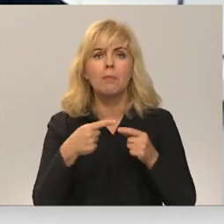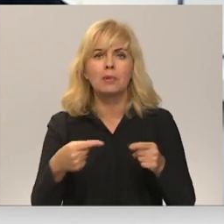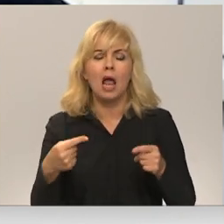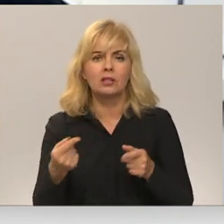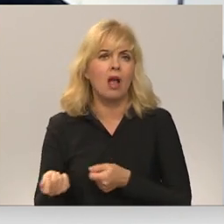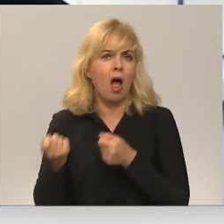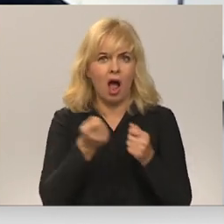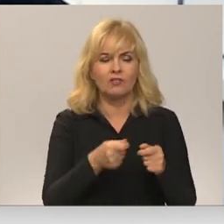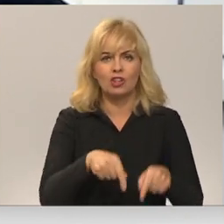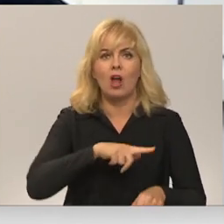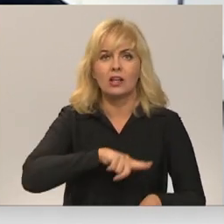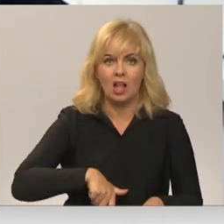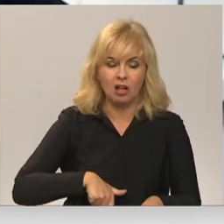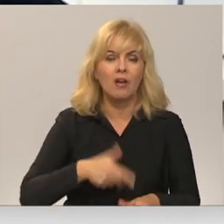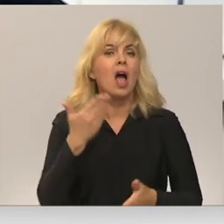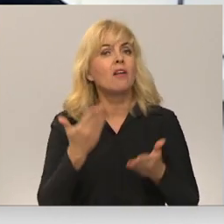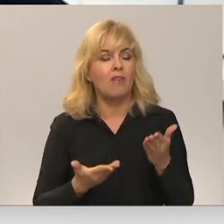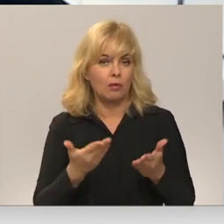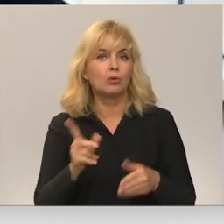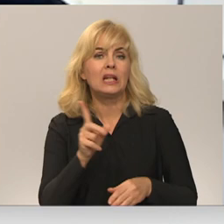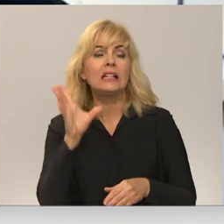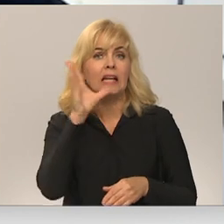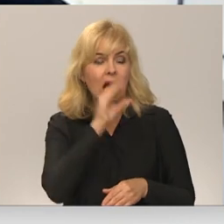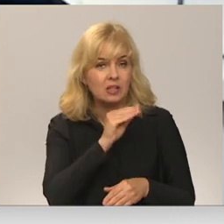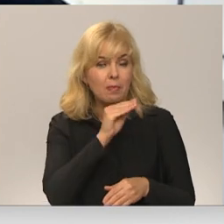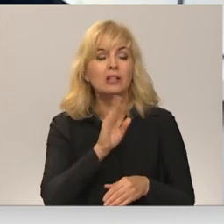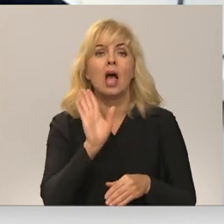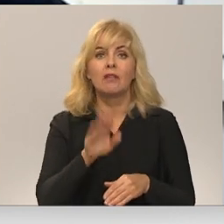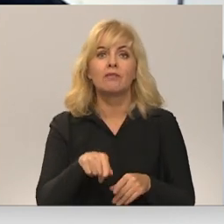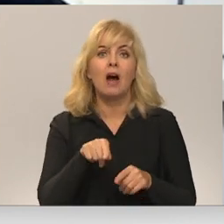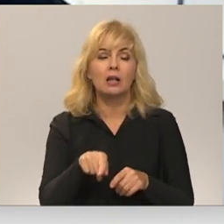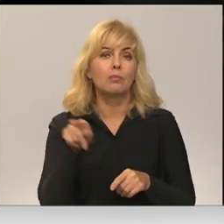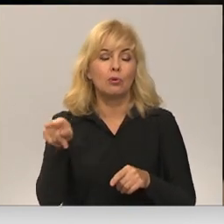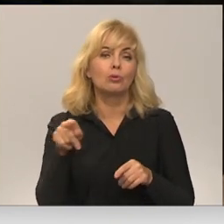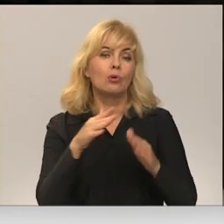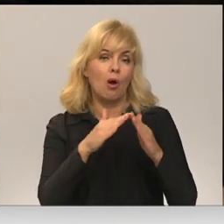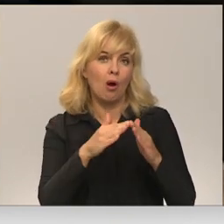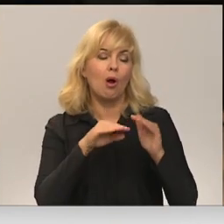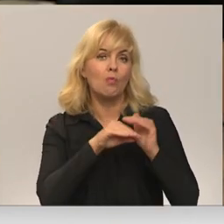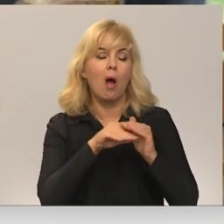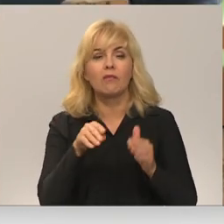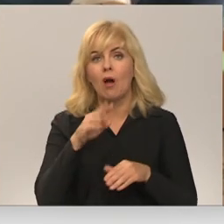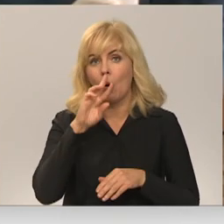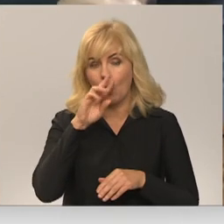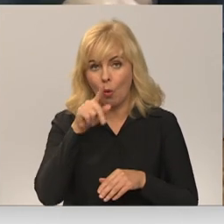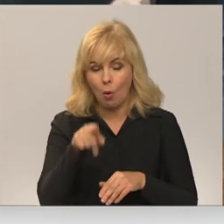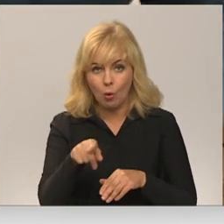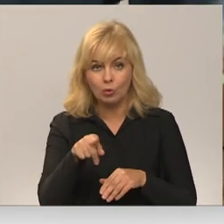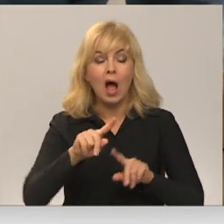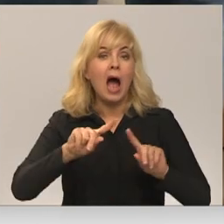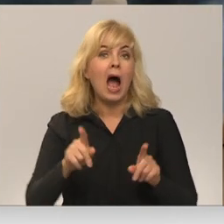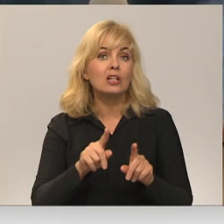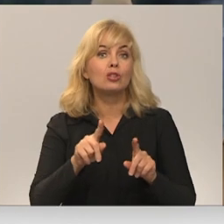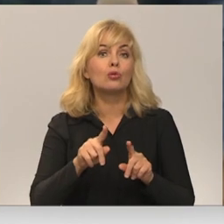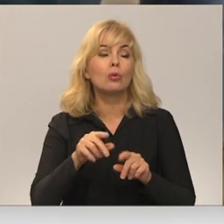Latvijā, bet tas ir ļoti iespējams, ka tā varētu būt arī loģistikas kļūda. Pagaidām aizturēto šajā lietā